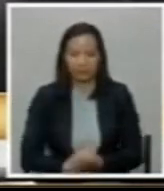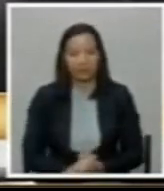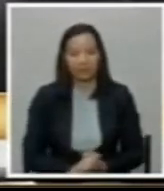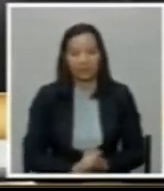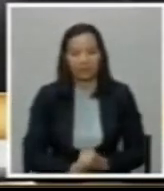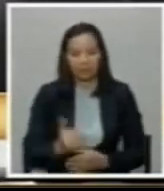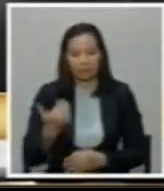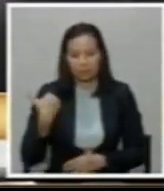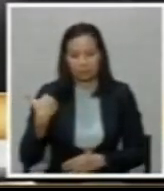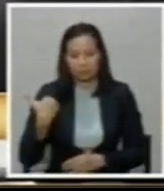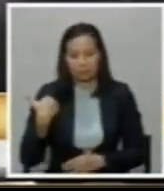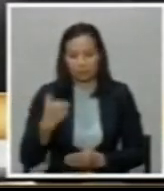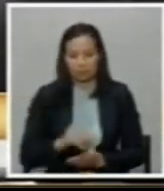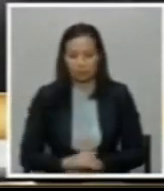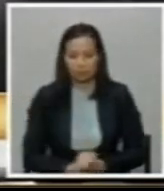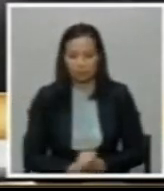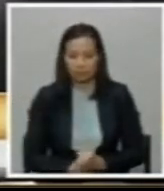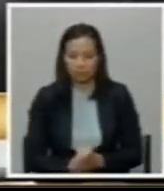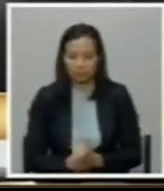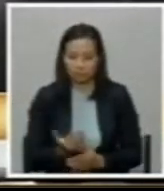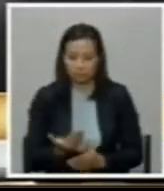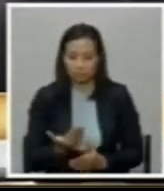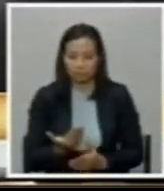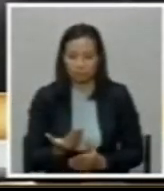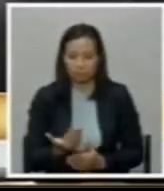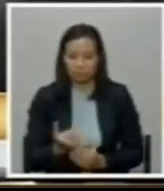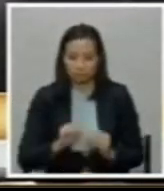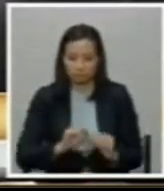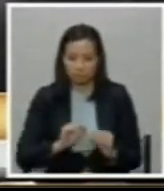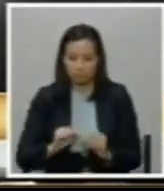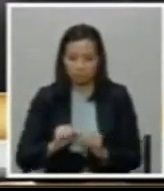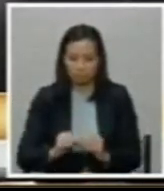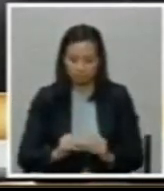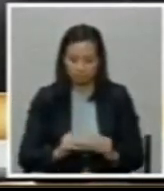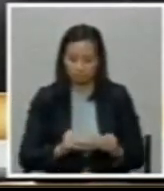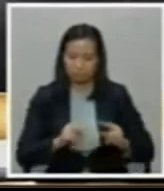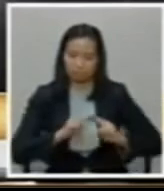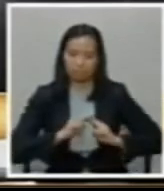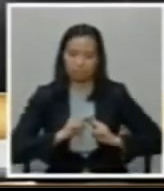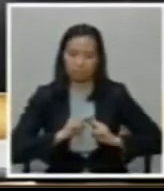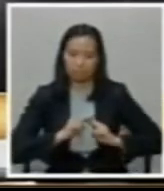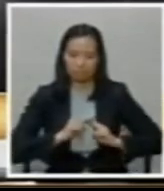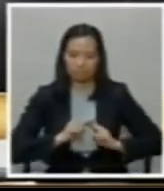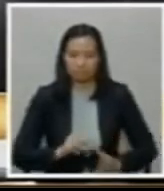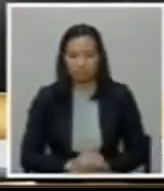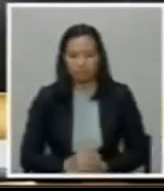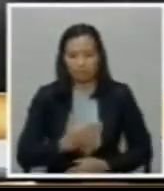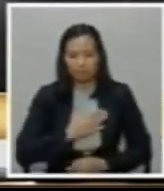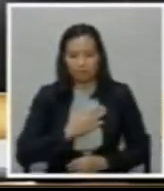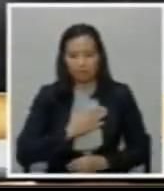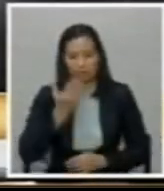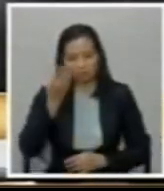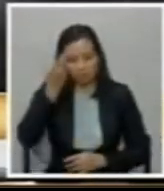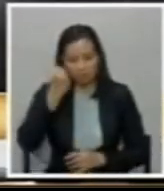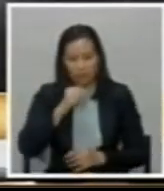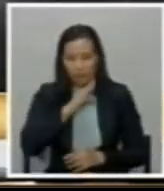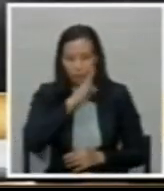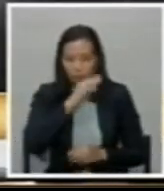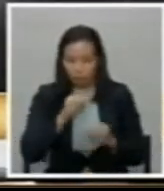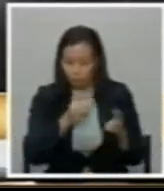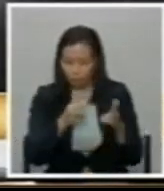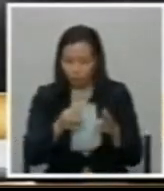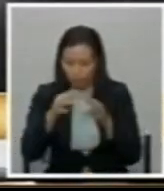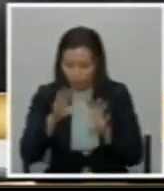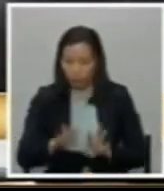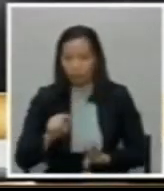จะมีความจูงใจมีแรงจูงใจที่จะออมด้วยตนเองนะครับเพราะฉะนั้นผมเห็นว่าถ้าท่านไม่ใช้วิธีการแบ